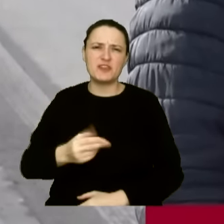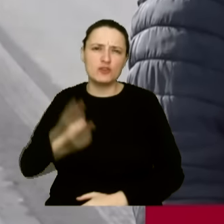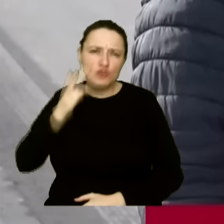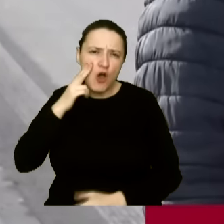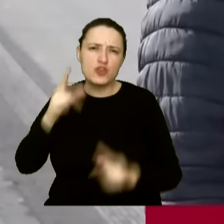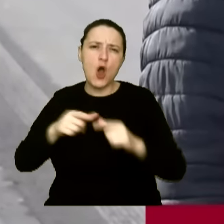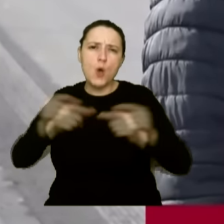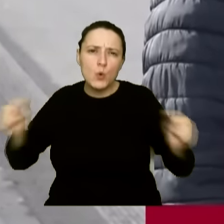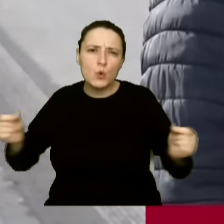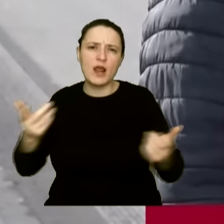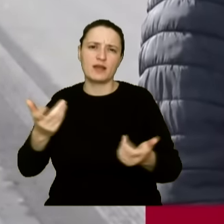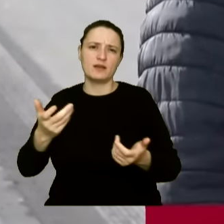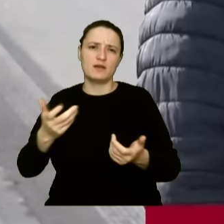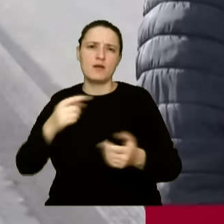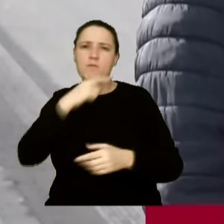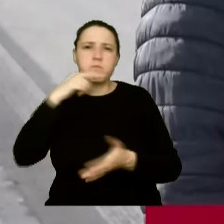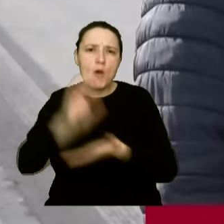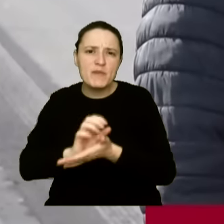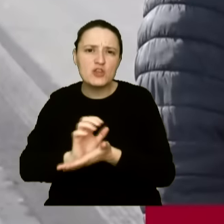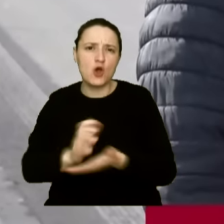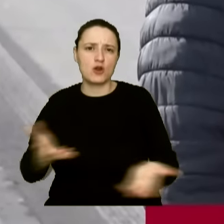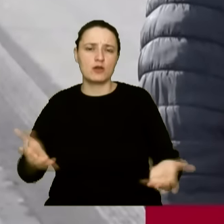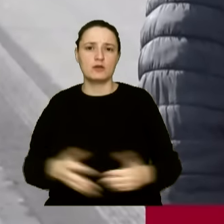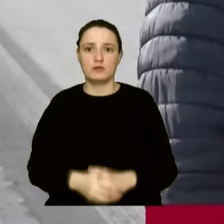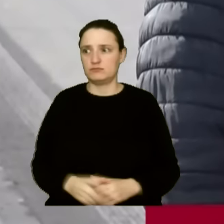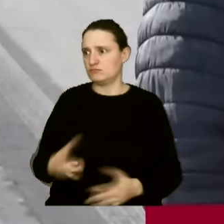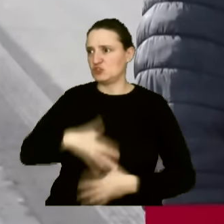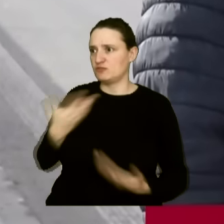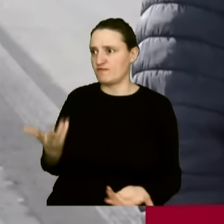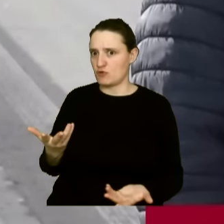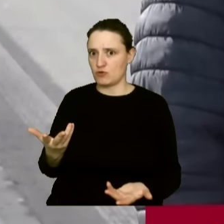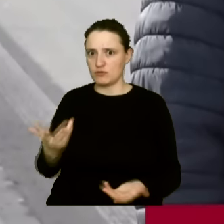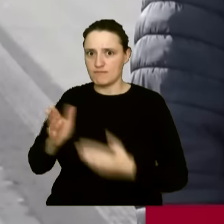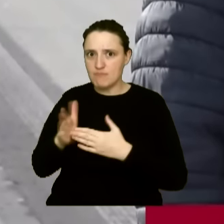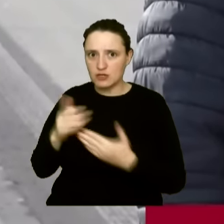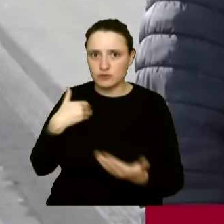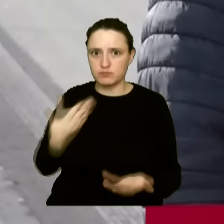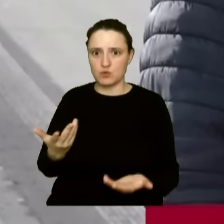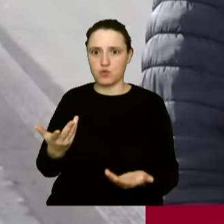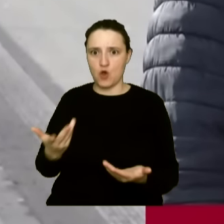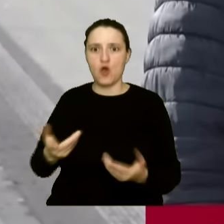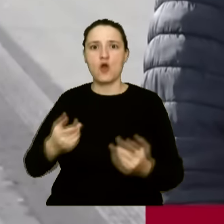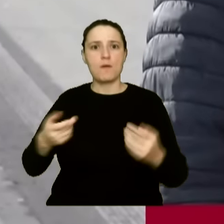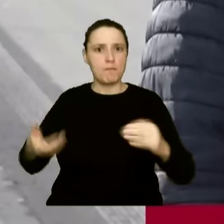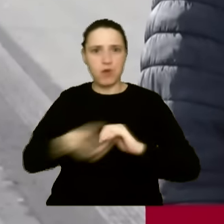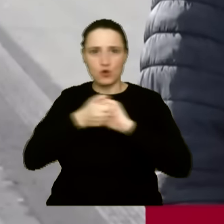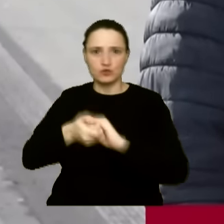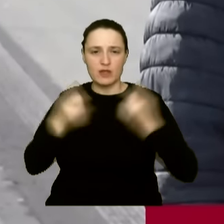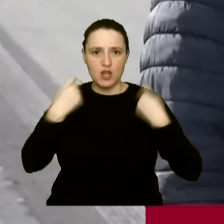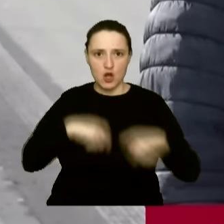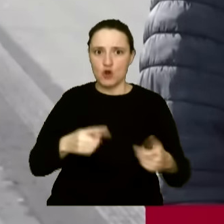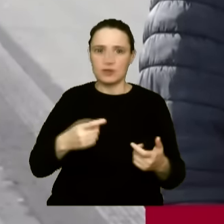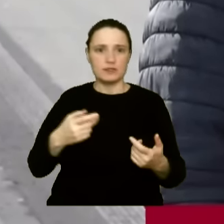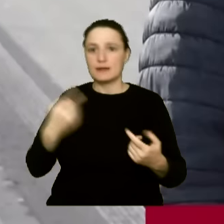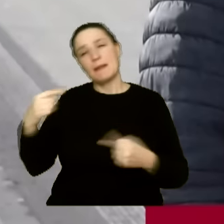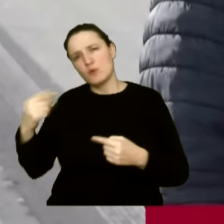i pomidora. Ale to jest zaskakujące, bo przecież 9 marca słyszeliśmy, że to była jedna z obietnic porozumienia z rolnikami, którego jeszcze nie zostało podpisane,